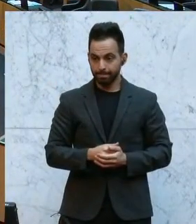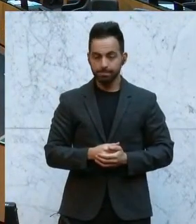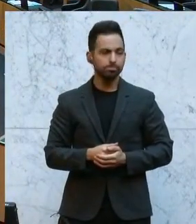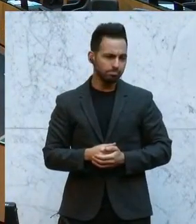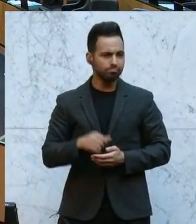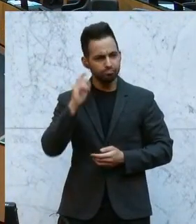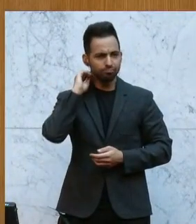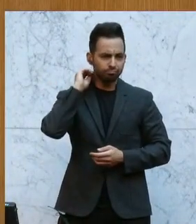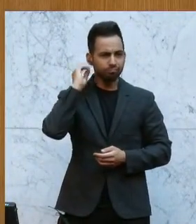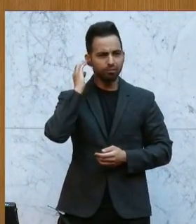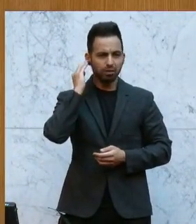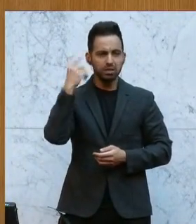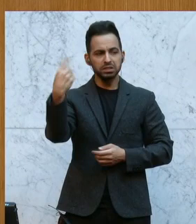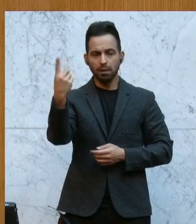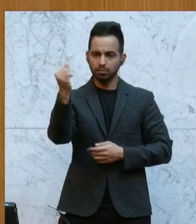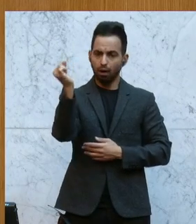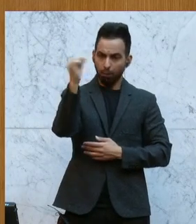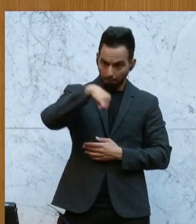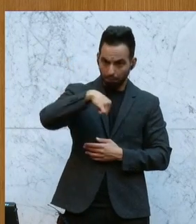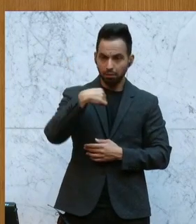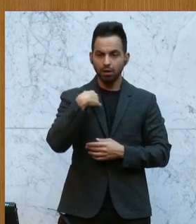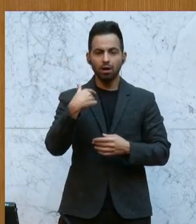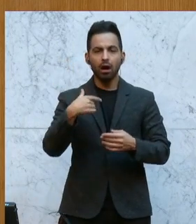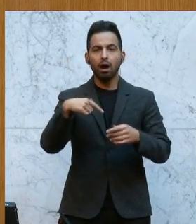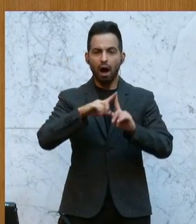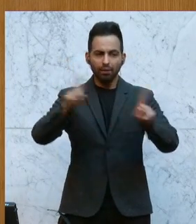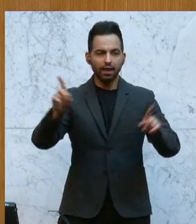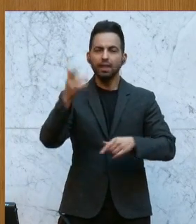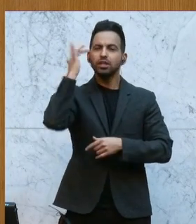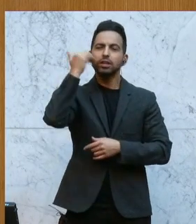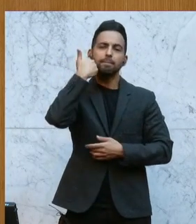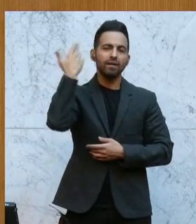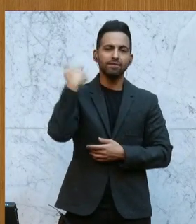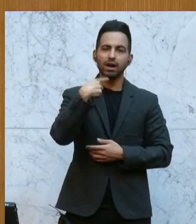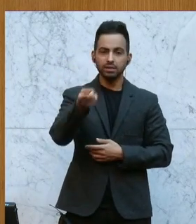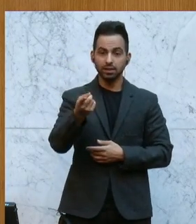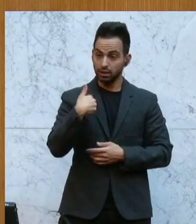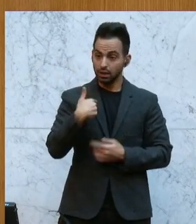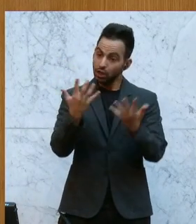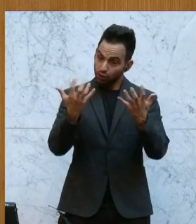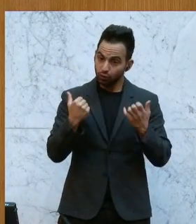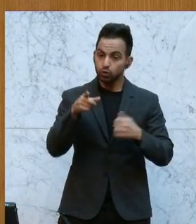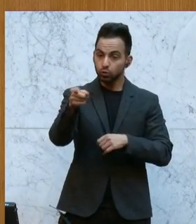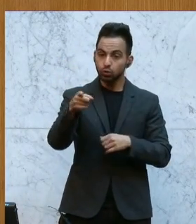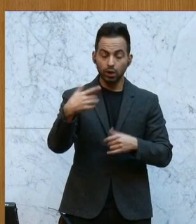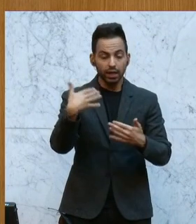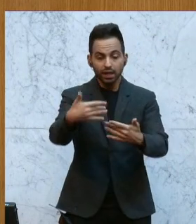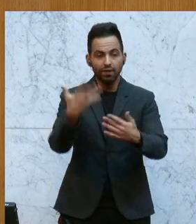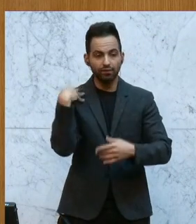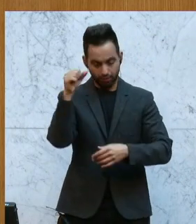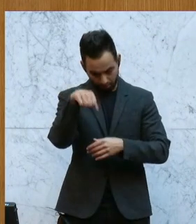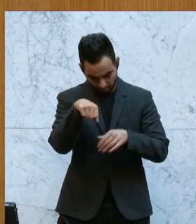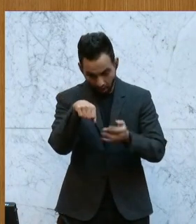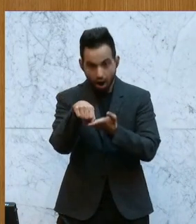Kopf unterhängen sieht man alles an, das hat irgendwann einmal ein gescheiter Mann gesagt. Ich wünsche dir, dass du bald wieder aufrecht sehen